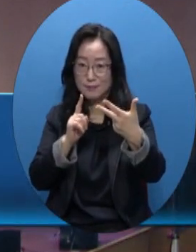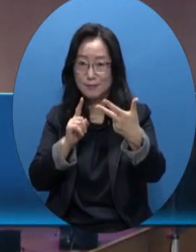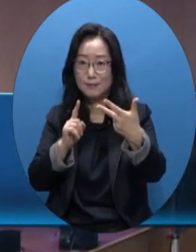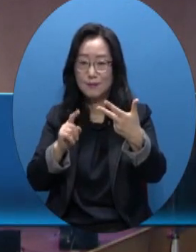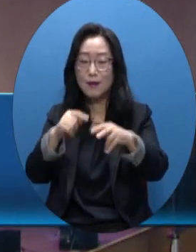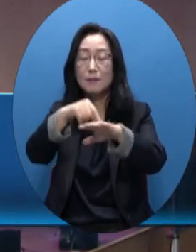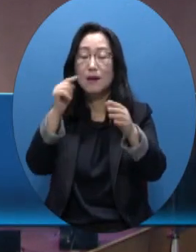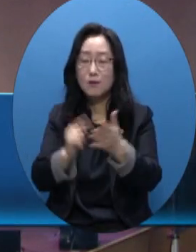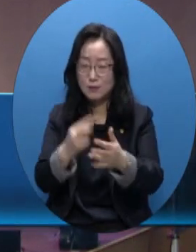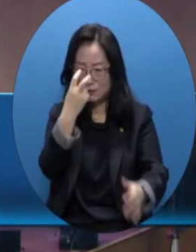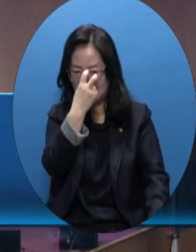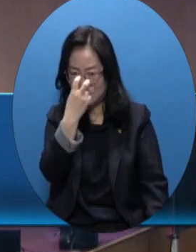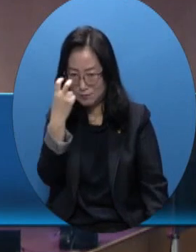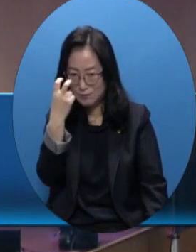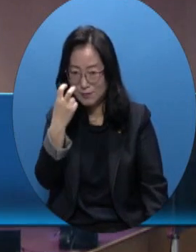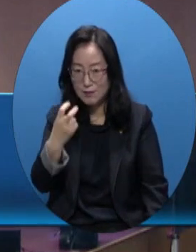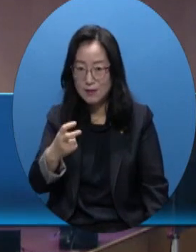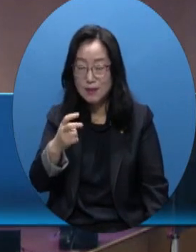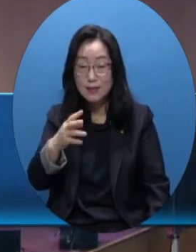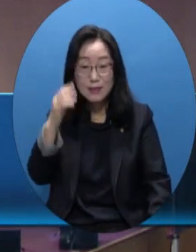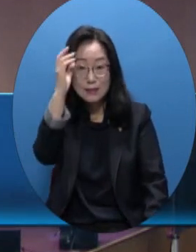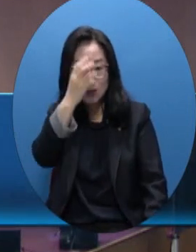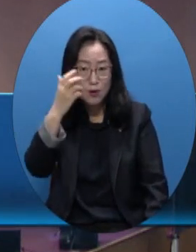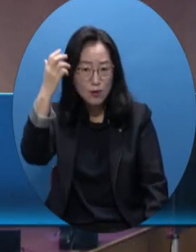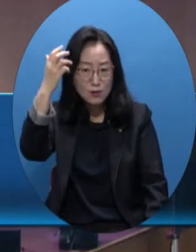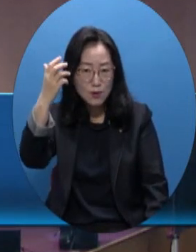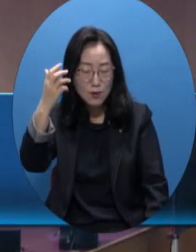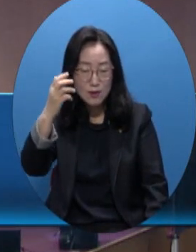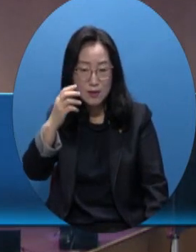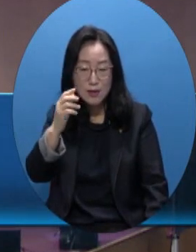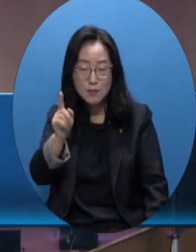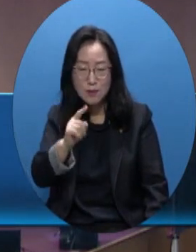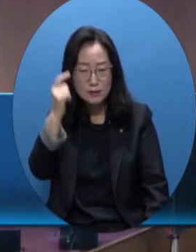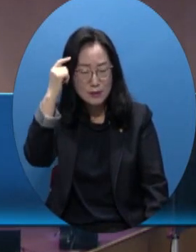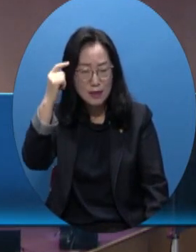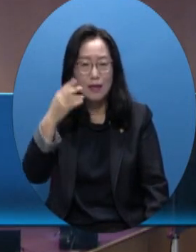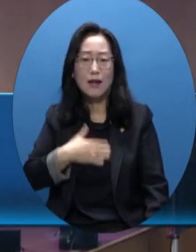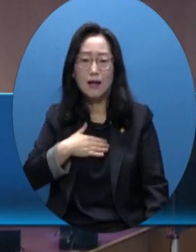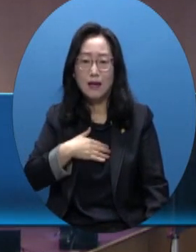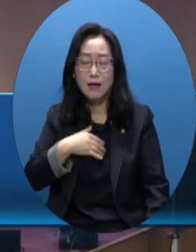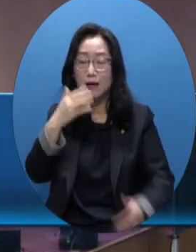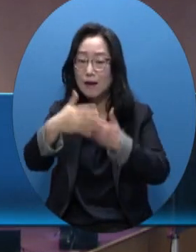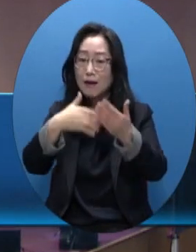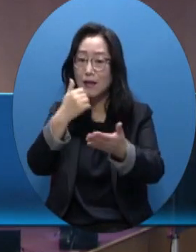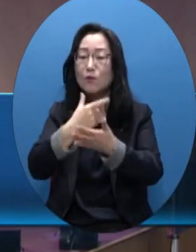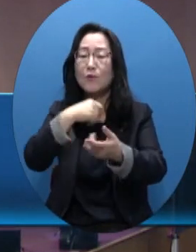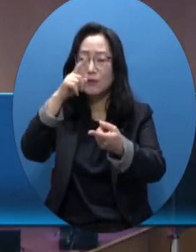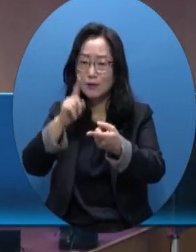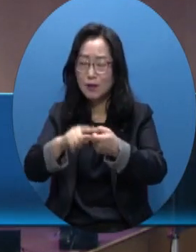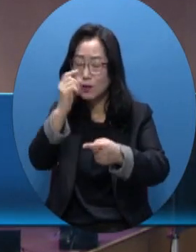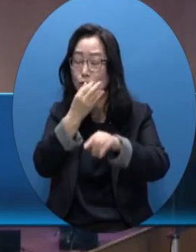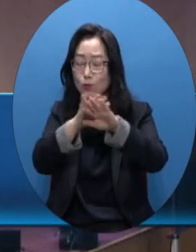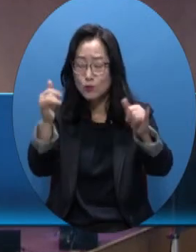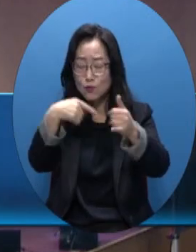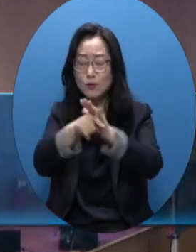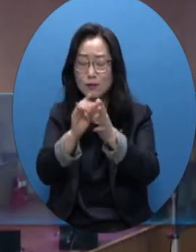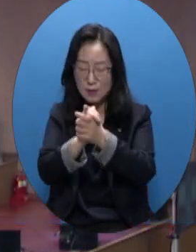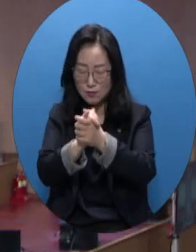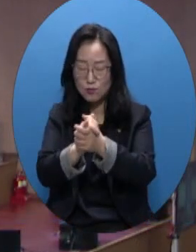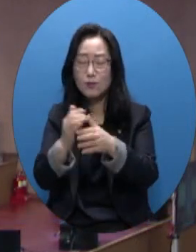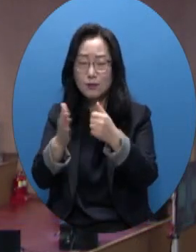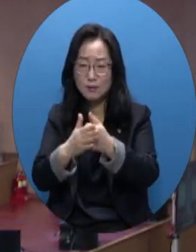마음을 살피시는 이가 성령의 생각을 아시나니 이는 성령이 하나님의 뜻대로 성도를 위하여 간구 하심이라